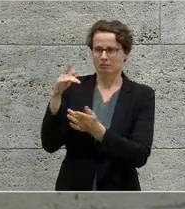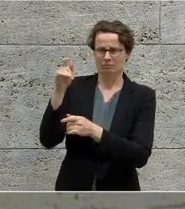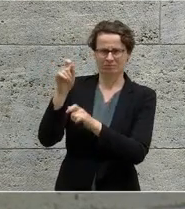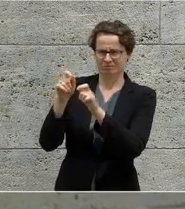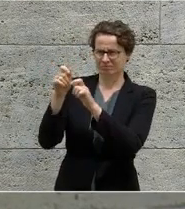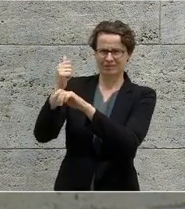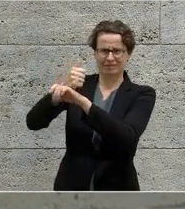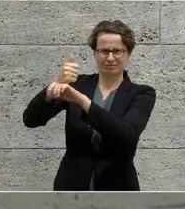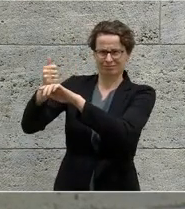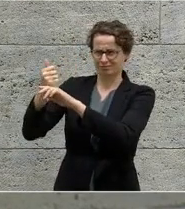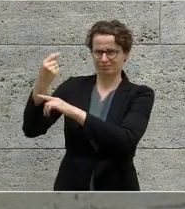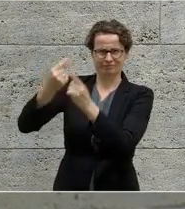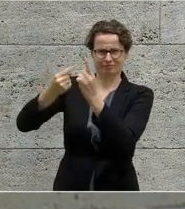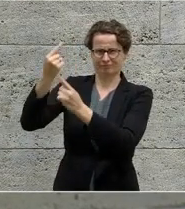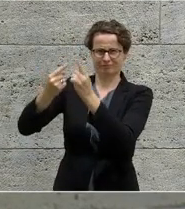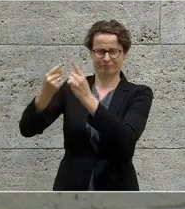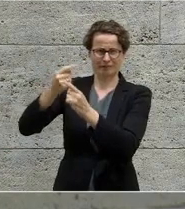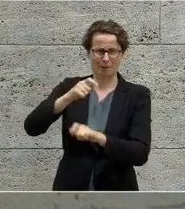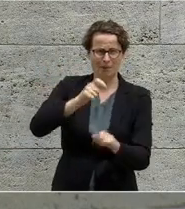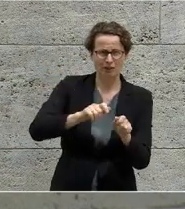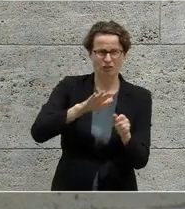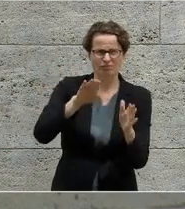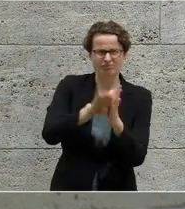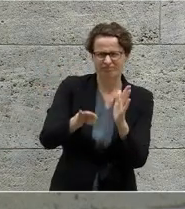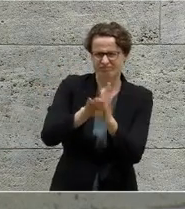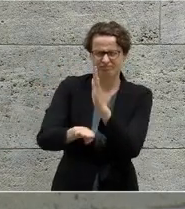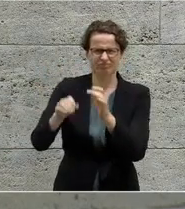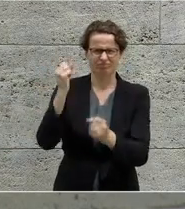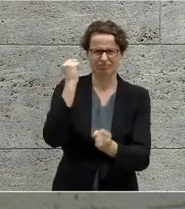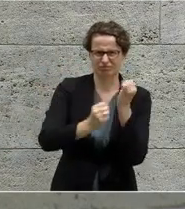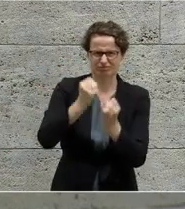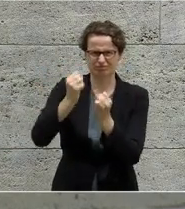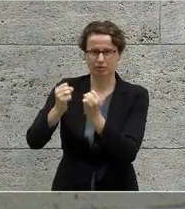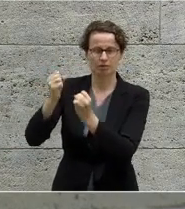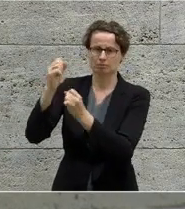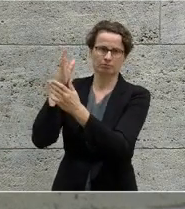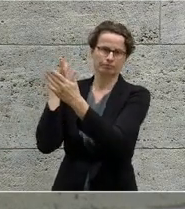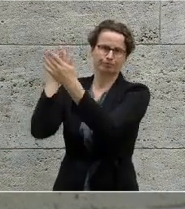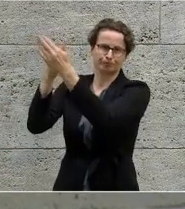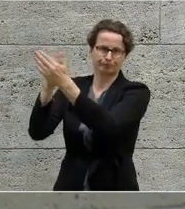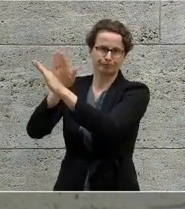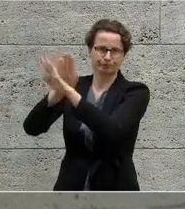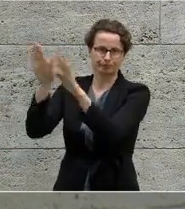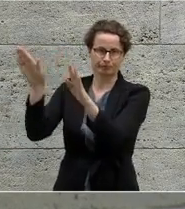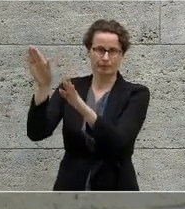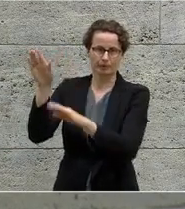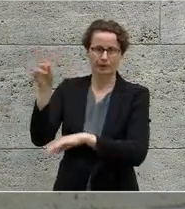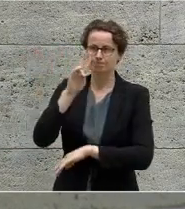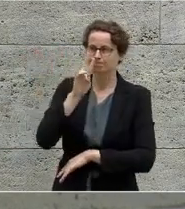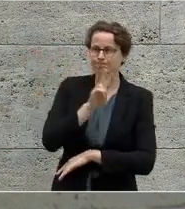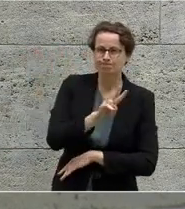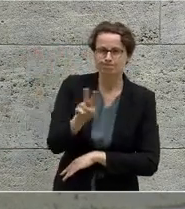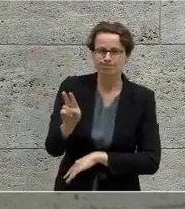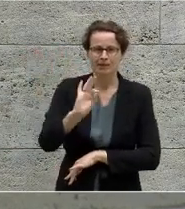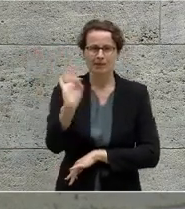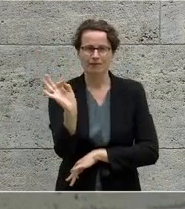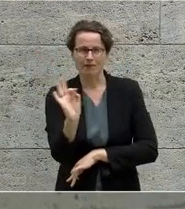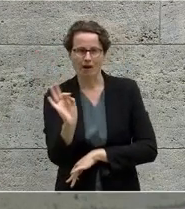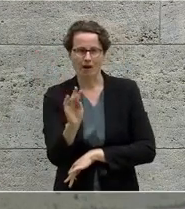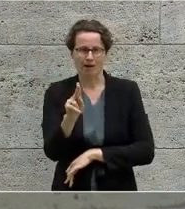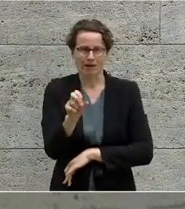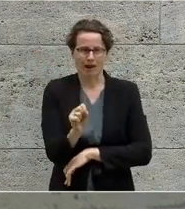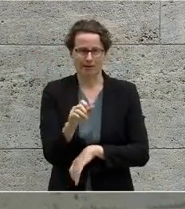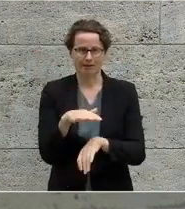massenmörderische Diktatur zu stoppen. Sie erkannten die Gefahren des Nationalsozialismus und